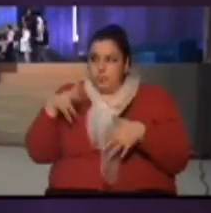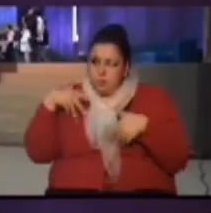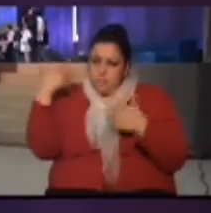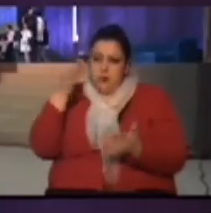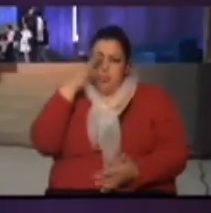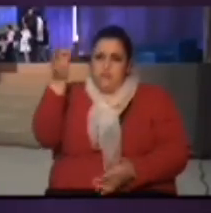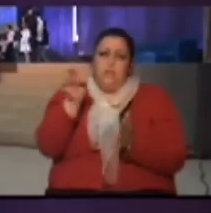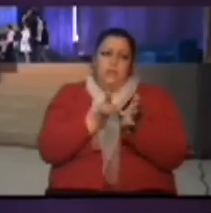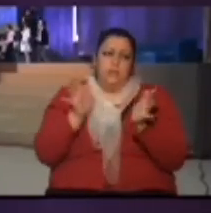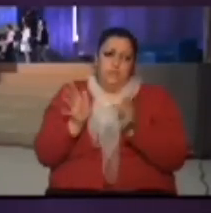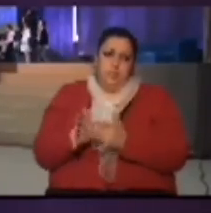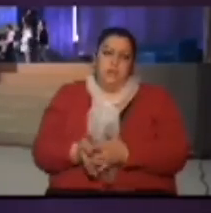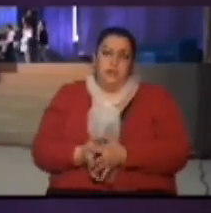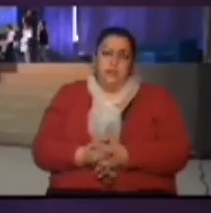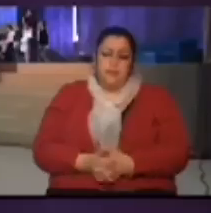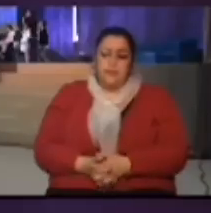շնորհակալ եմ քեզ Տեր,